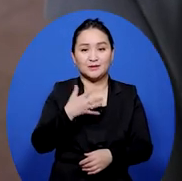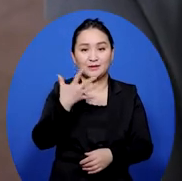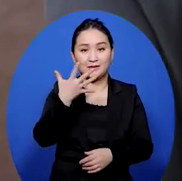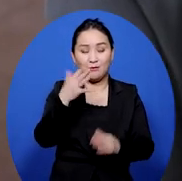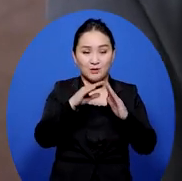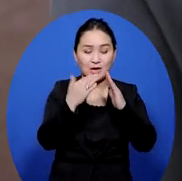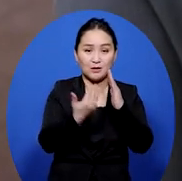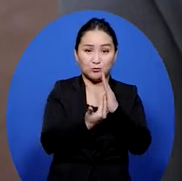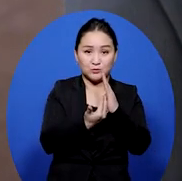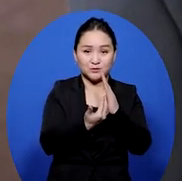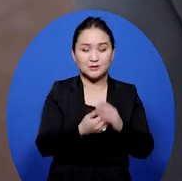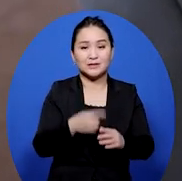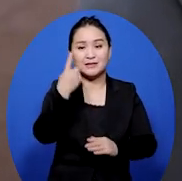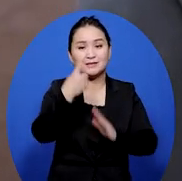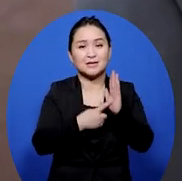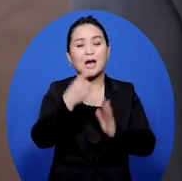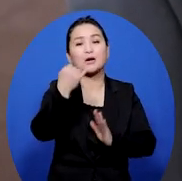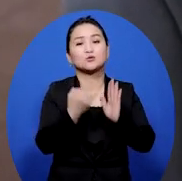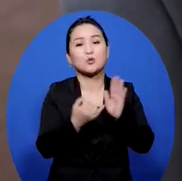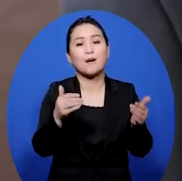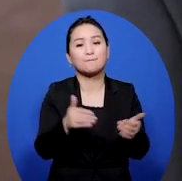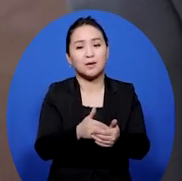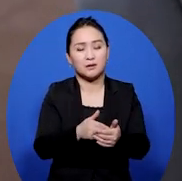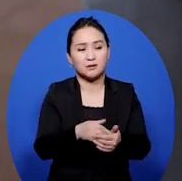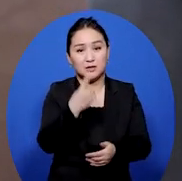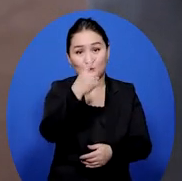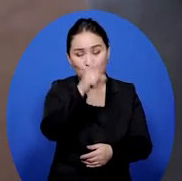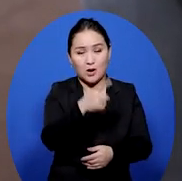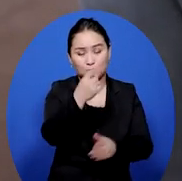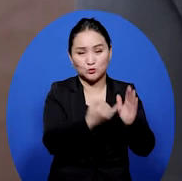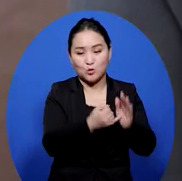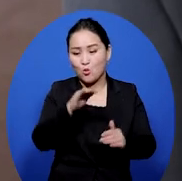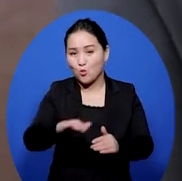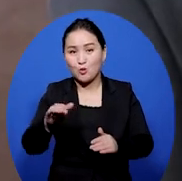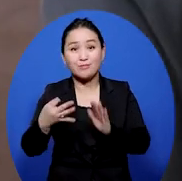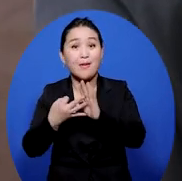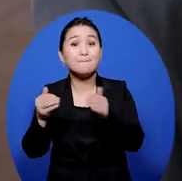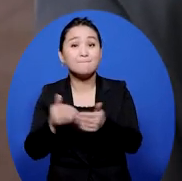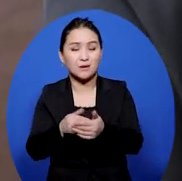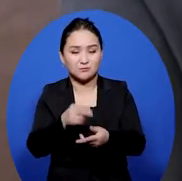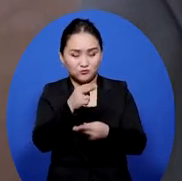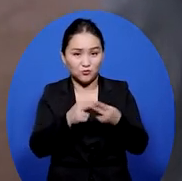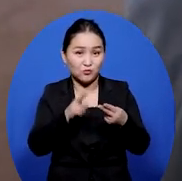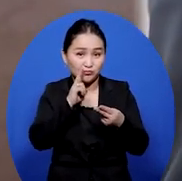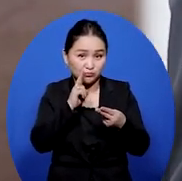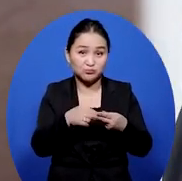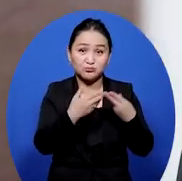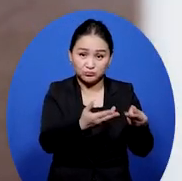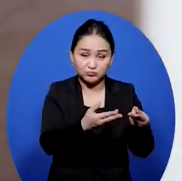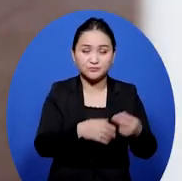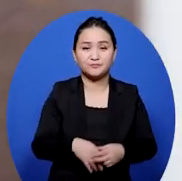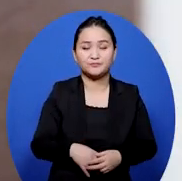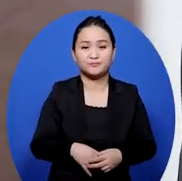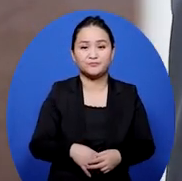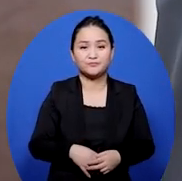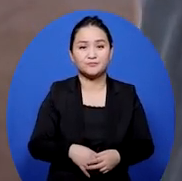айл сарын 16 мянган төгрөгийн нэг хүн 16 мянган хүүхэд 8 мянгаар удаад ингээд одоо нэг сар